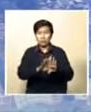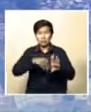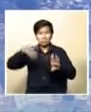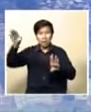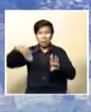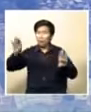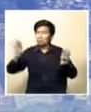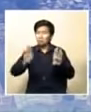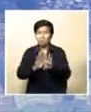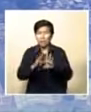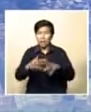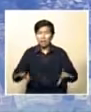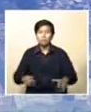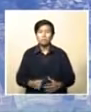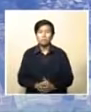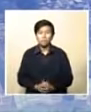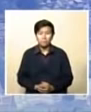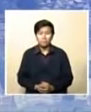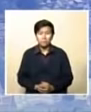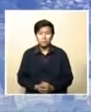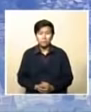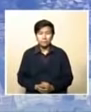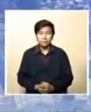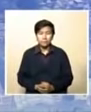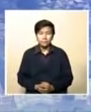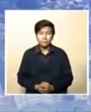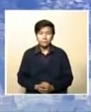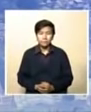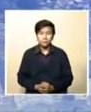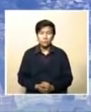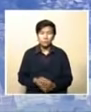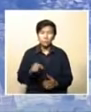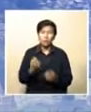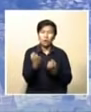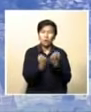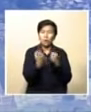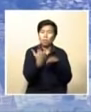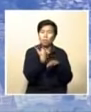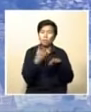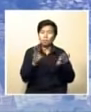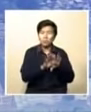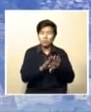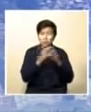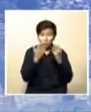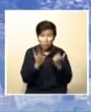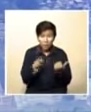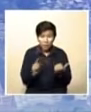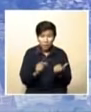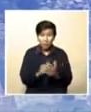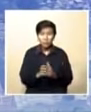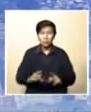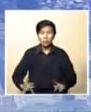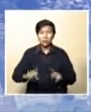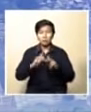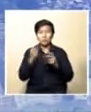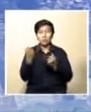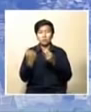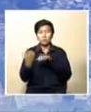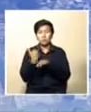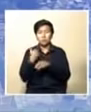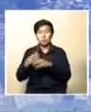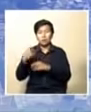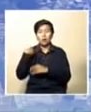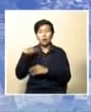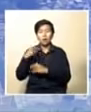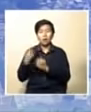างในจังหวัดเหล่านั้นรวมทั้งรถไฟจากสถานีจากปากใต้นะขาล่องจะไปจากหาดใหญ่จะไปย